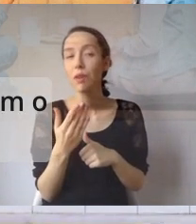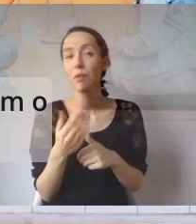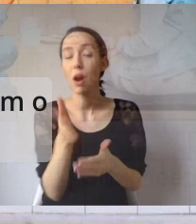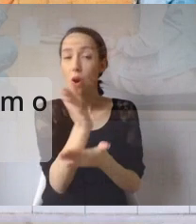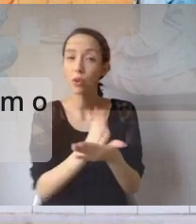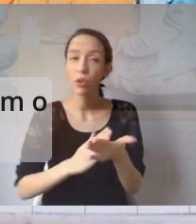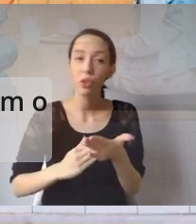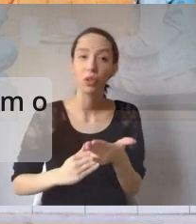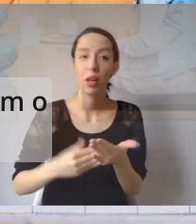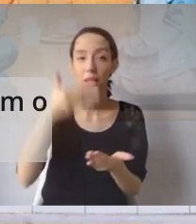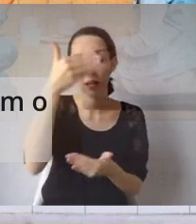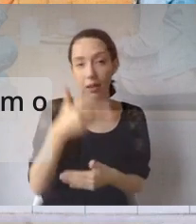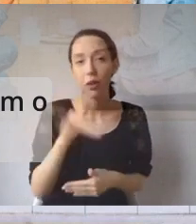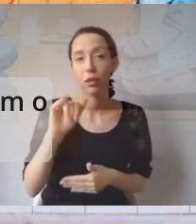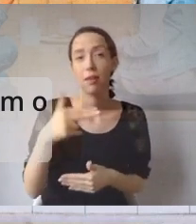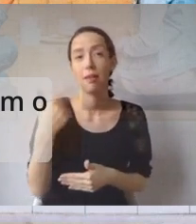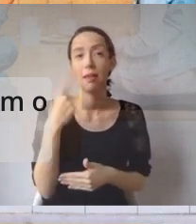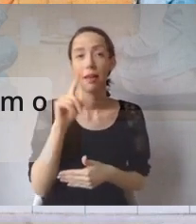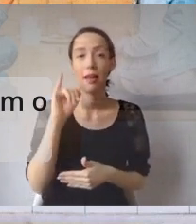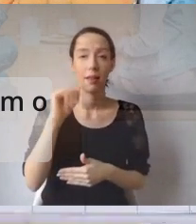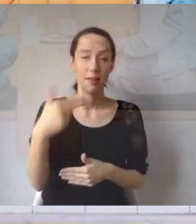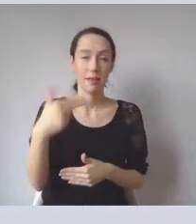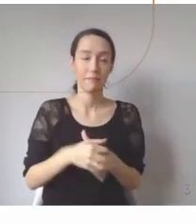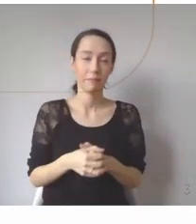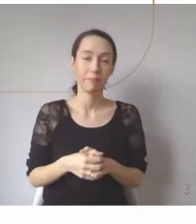o najlepszych praktykach w tym zakresie.